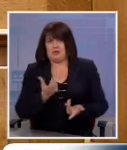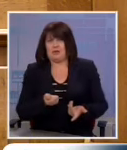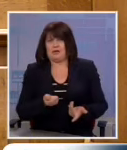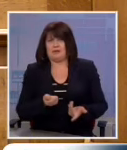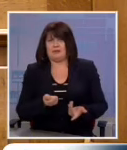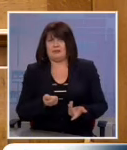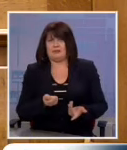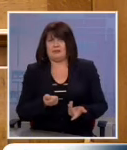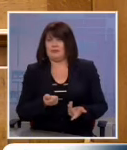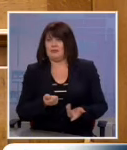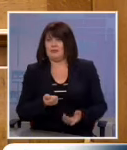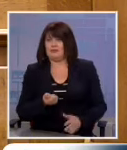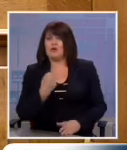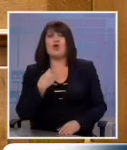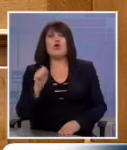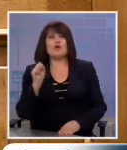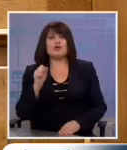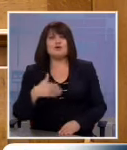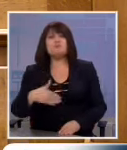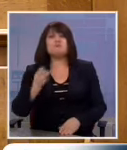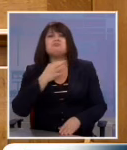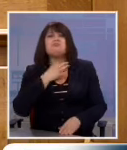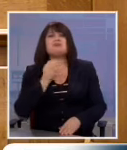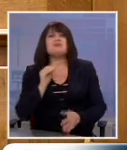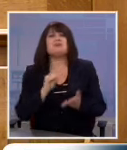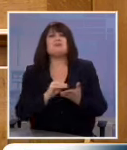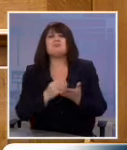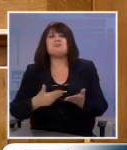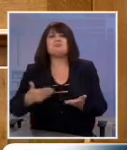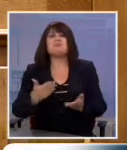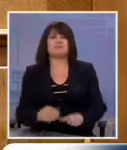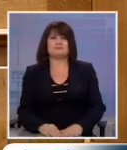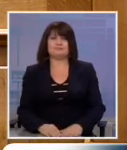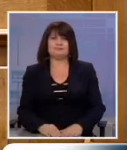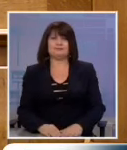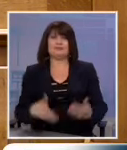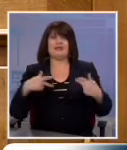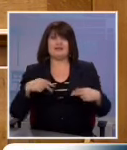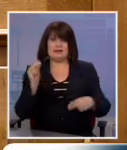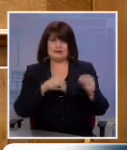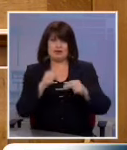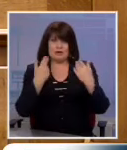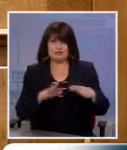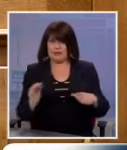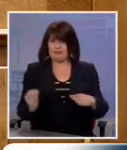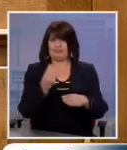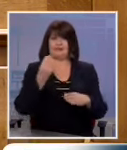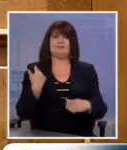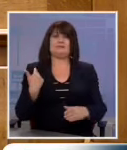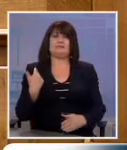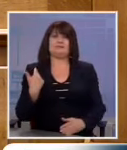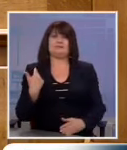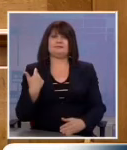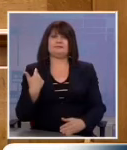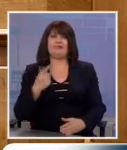Την απέρριψε. Τι περαιτέρω χρειάζεται? Έχει εκλεγεί αυτή η κυβέρνηση, υποτίθεται με